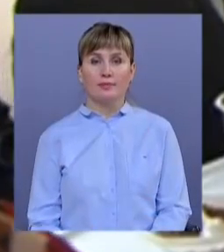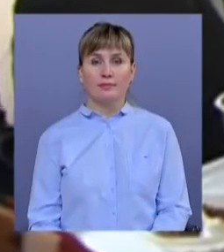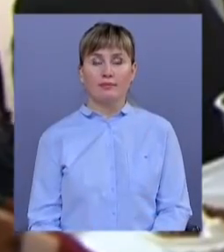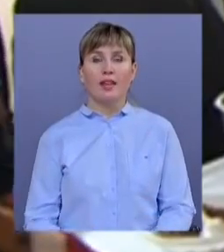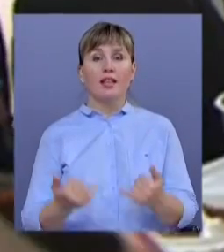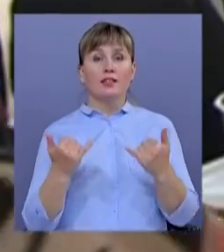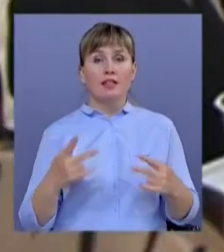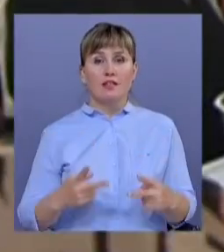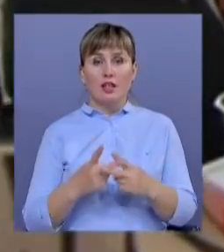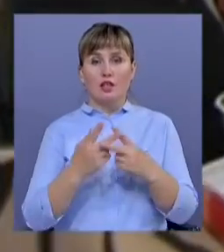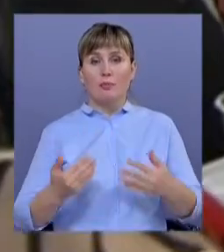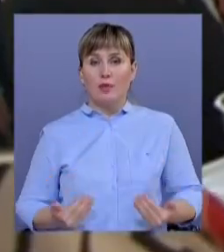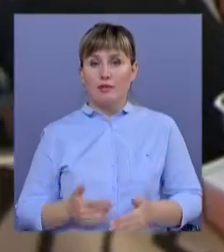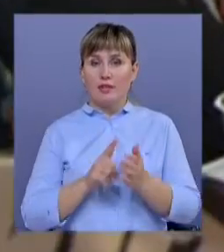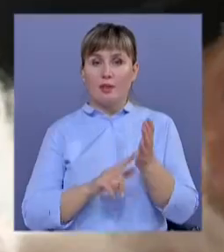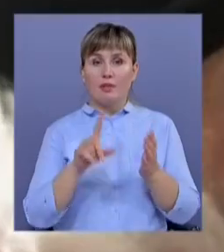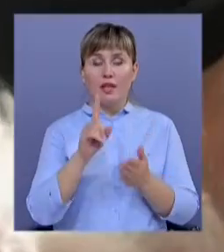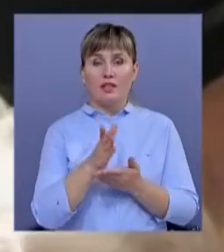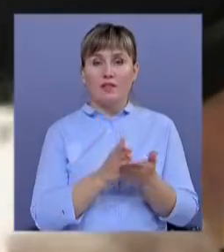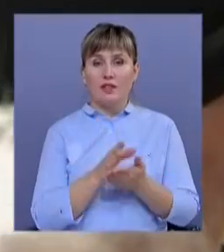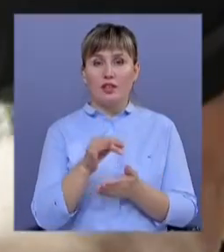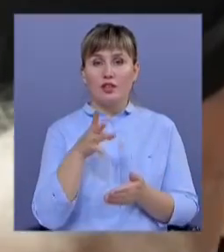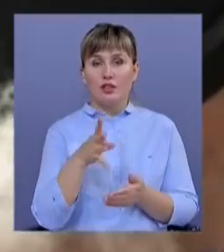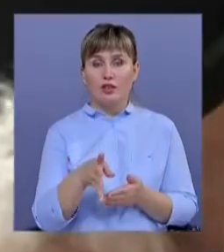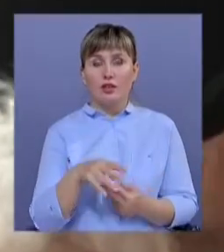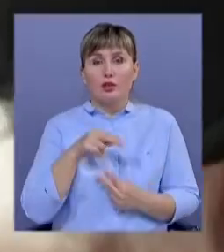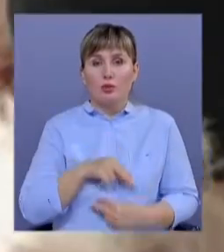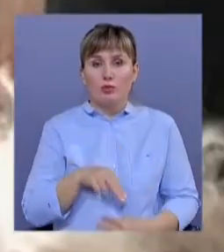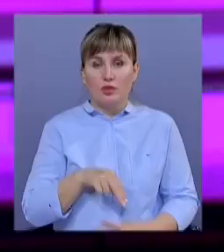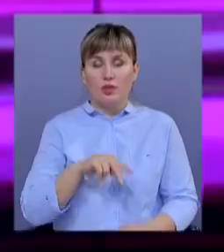Сейчас в столице проживают 71 ветеран и 4 тысячи тружеников тыла.